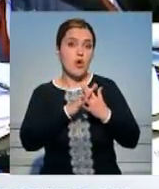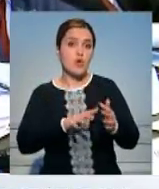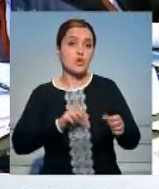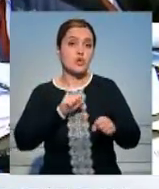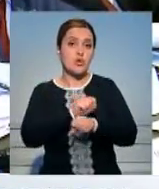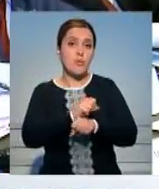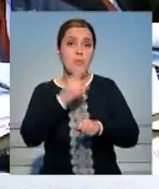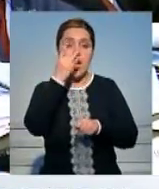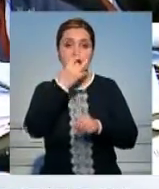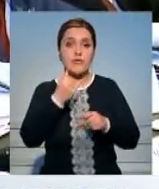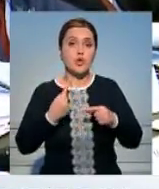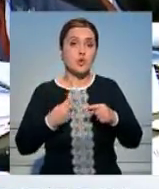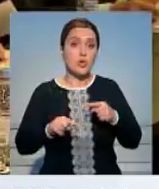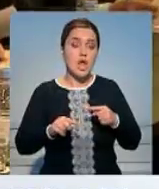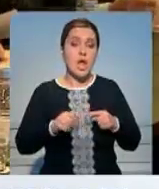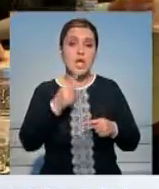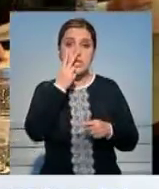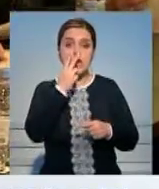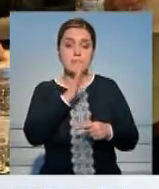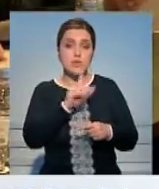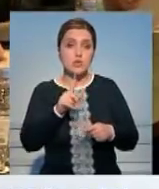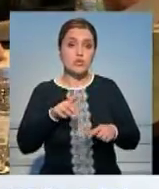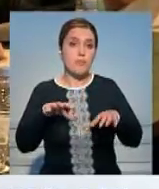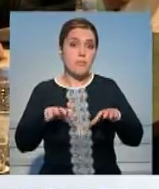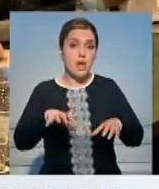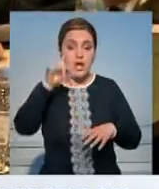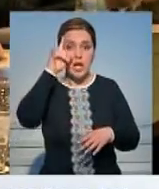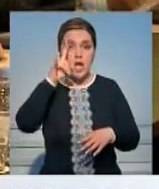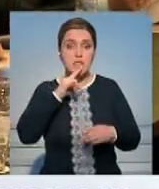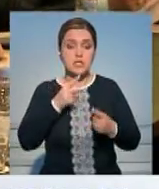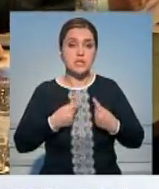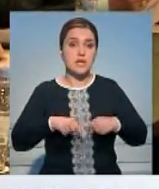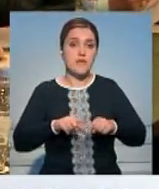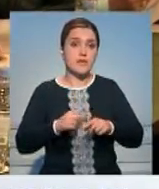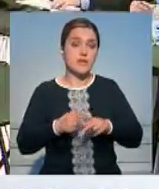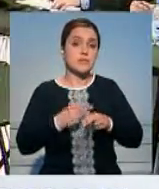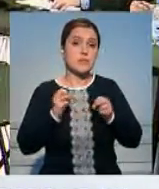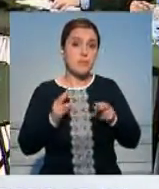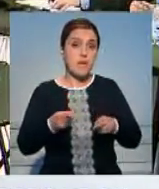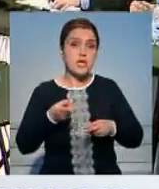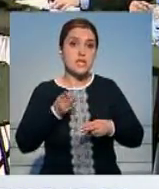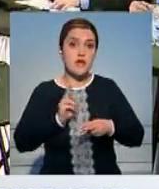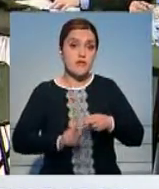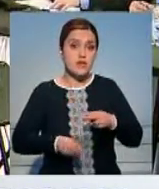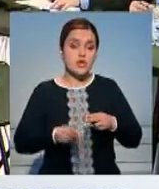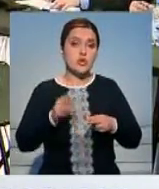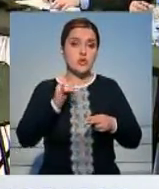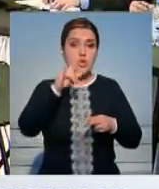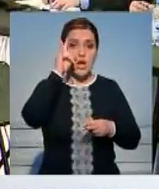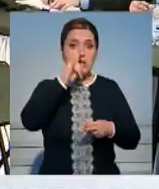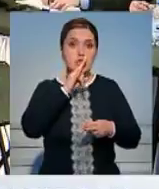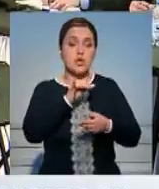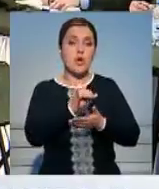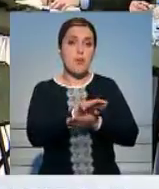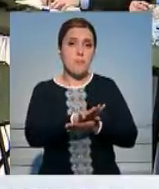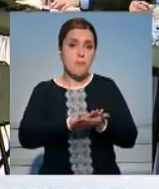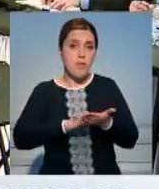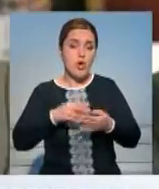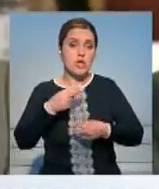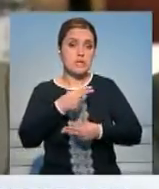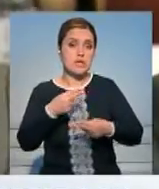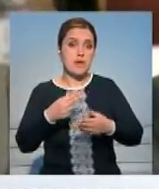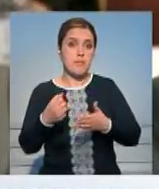безопасности в Африке и другие. Несмотря на то, что председательство Казахстана в Совбезе завершилось, наша страна продолжает продвигать заявленные темы в